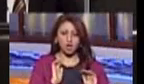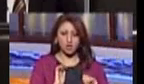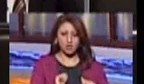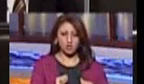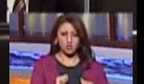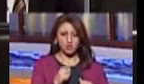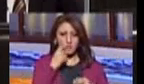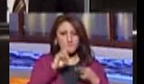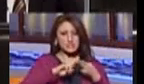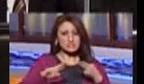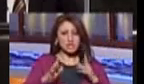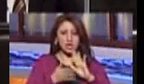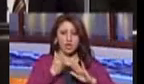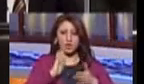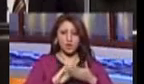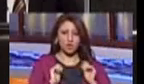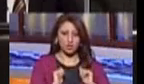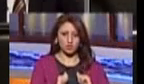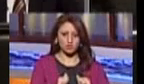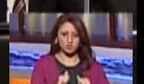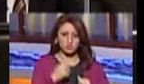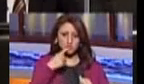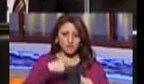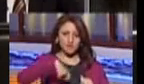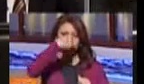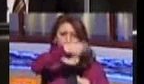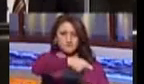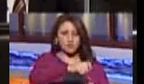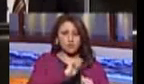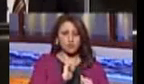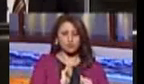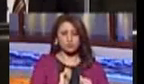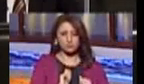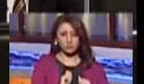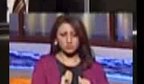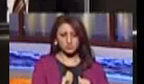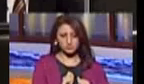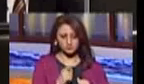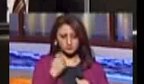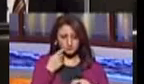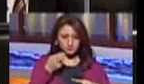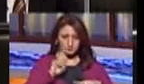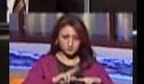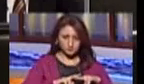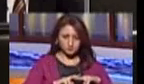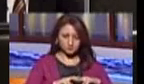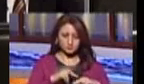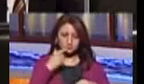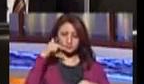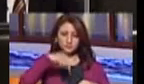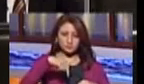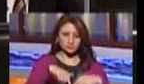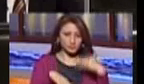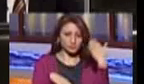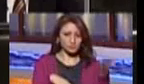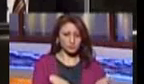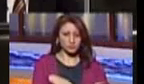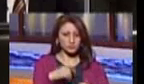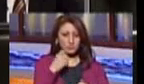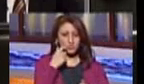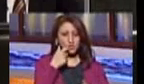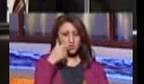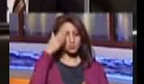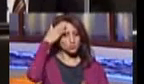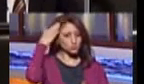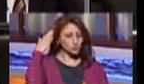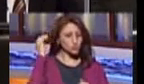على التصالح قبل ان يقر التصالح. طيب. واعمالا لقاعدة التصالح تقدمت اليوم لمعالي المستشار الجليل